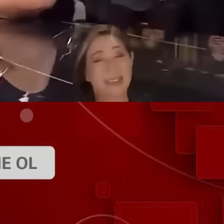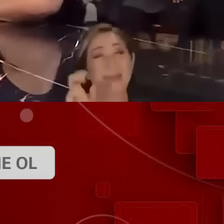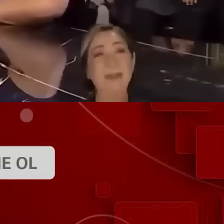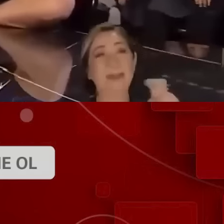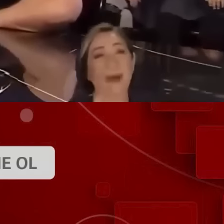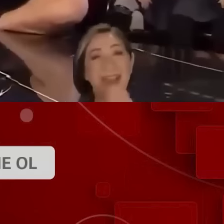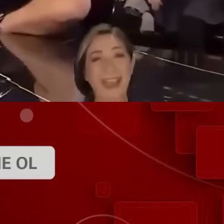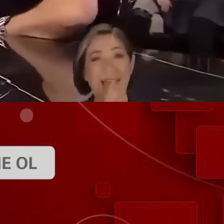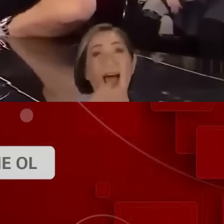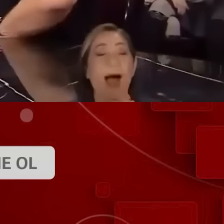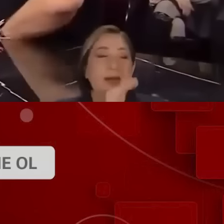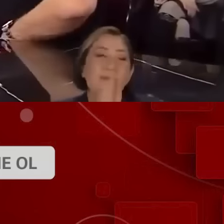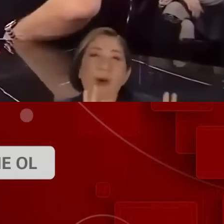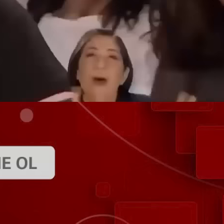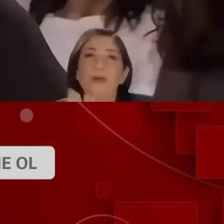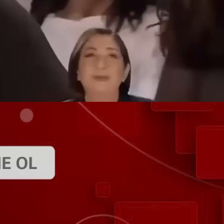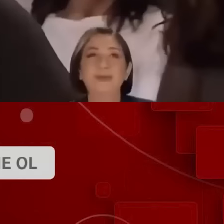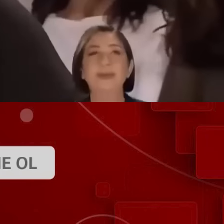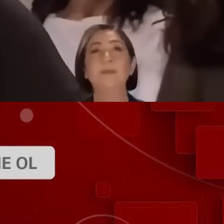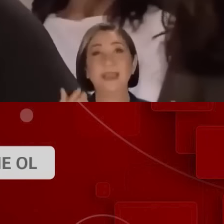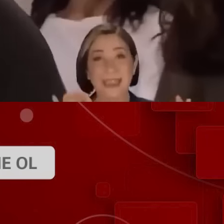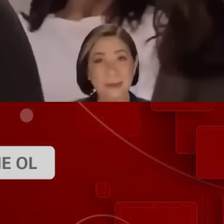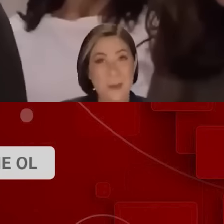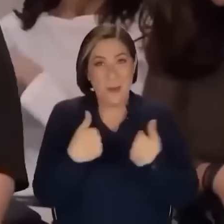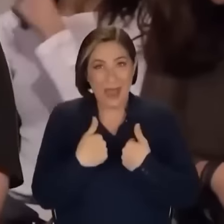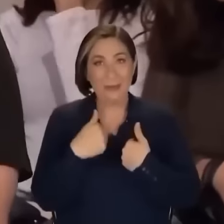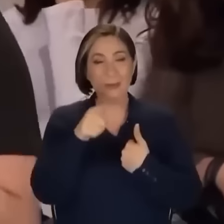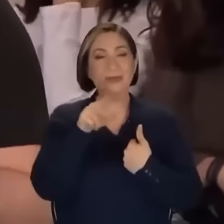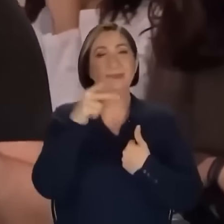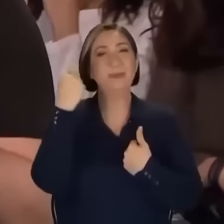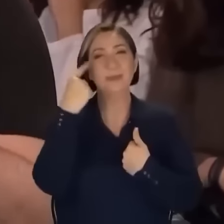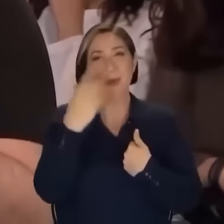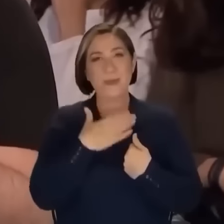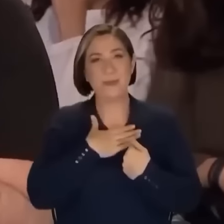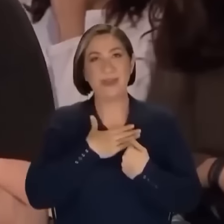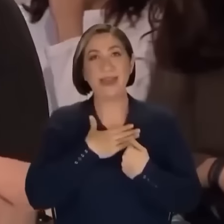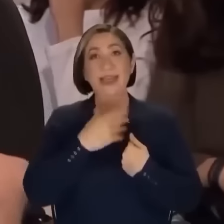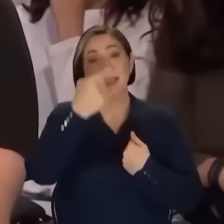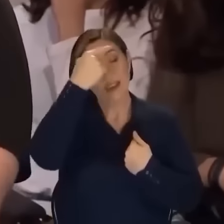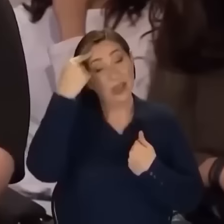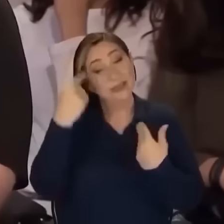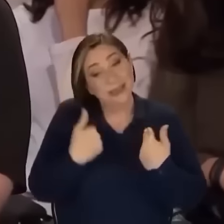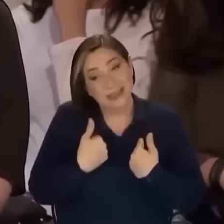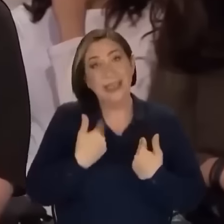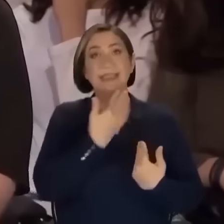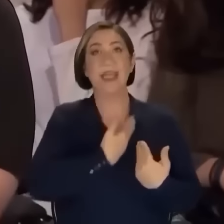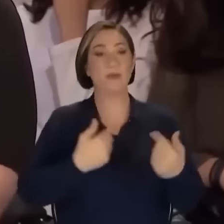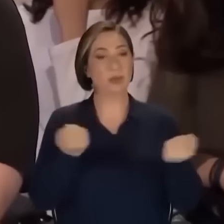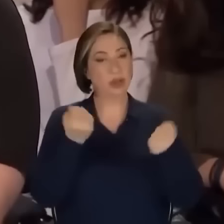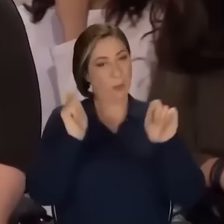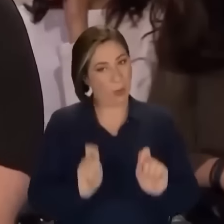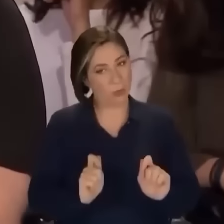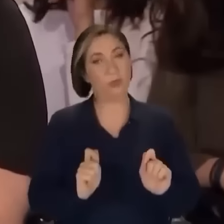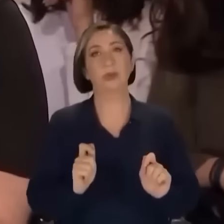Düşmanlar hayat bu hale gelmiş şimdi ben şöyle düşünüyorum şanslı insanlarız sevdiğimiz işi